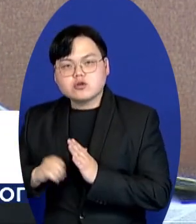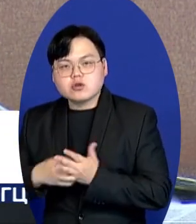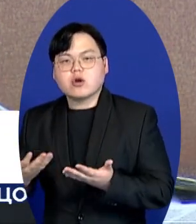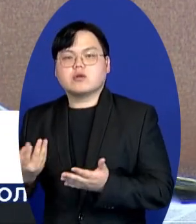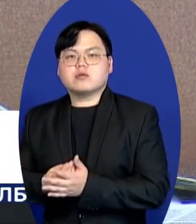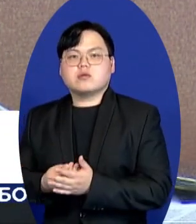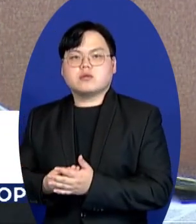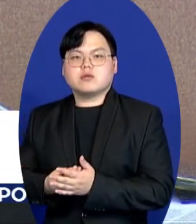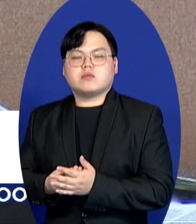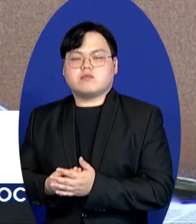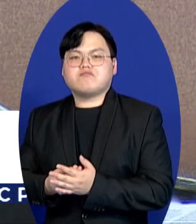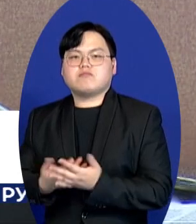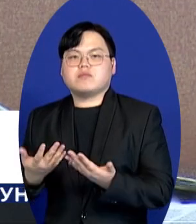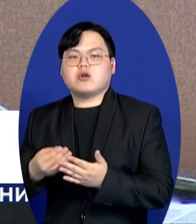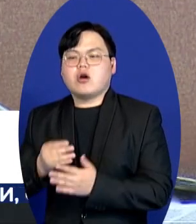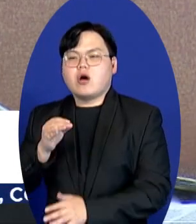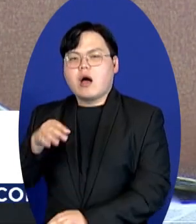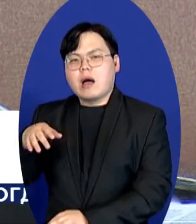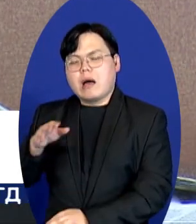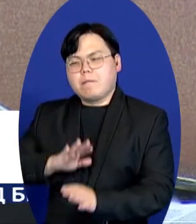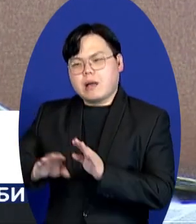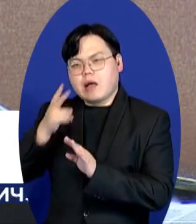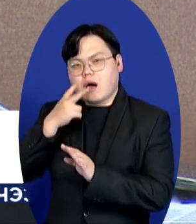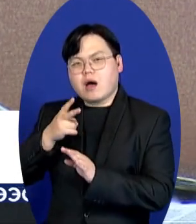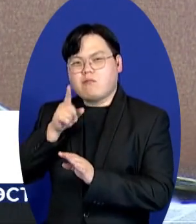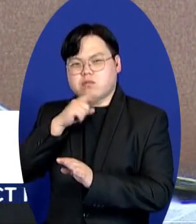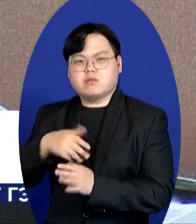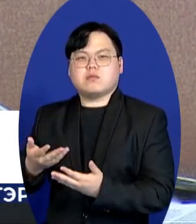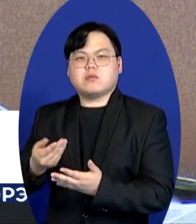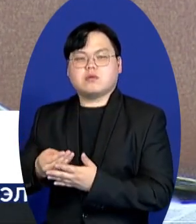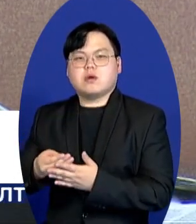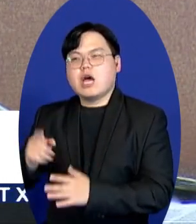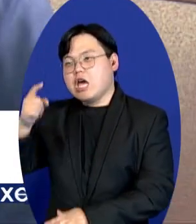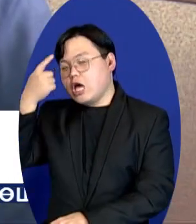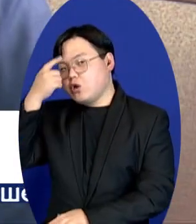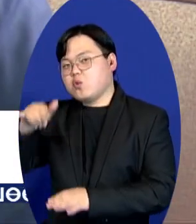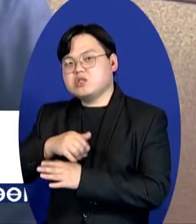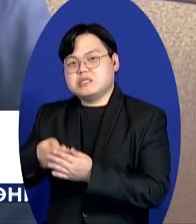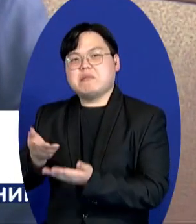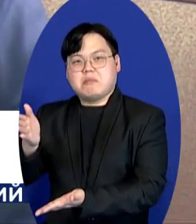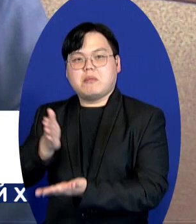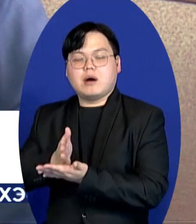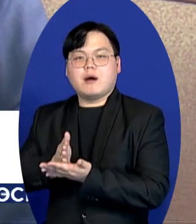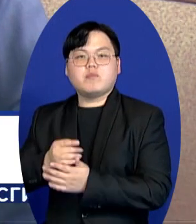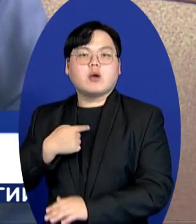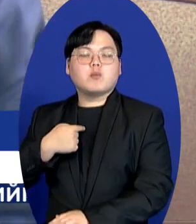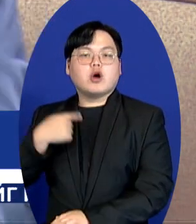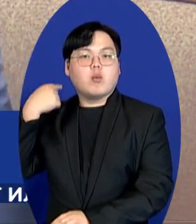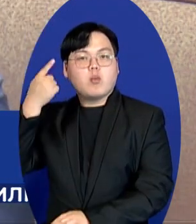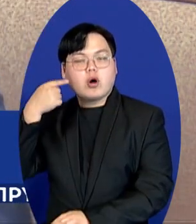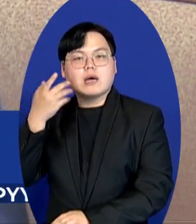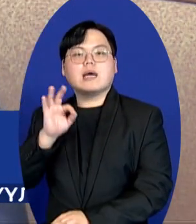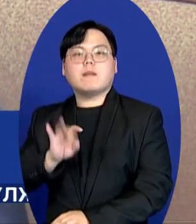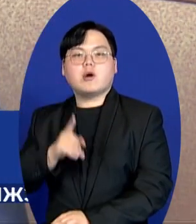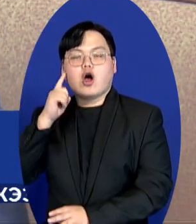үр дагаврын тооцохгүйгээр онлайн цэвэр үүднээс нь одоо хандах юм бол энэ идэхэд тулсын жишээ байгаа. Миний хувьд бол би одоо юу гэж ойлгож байна вэ гэхээр